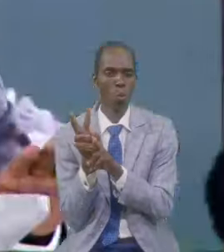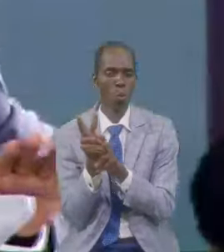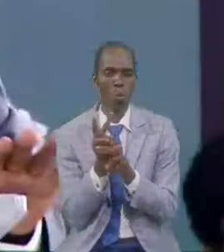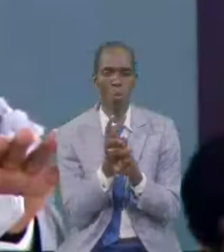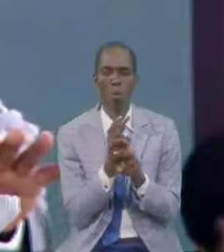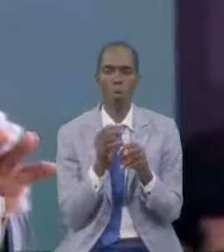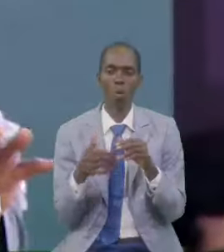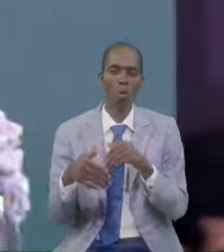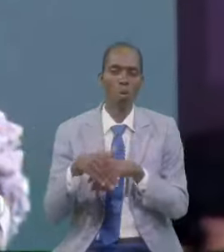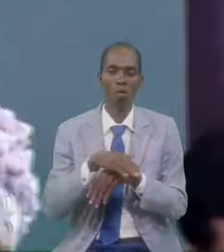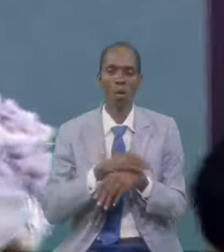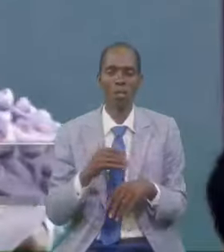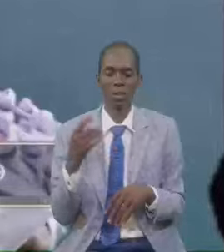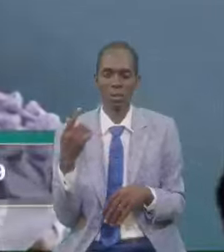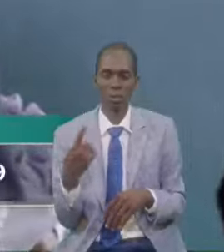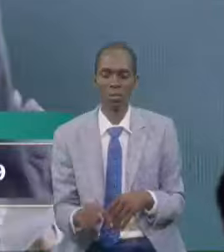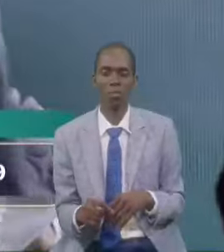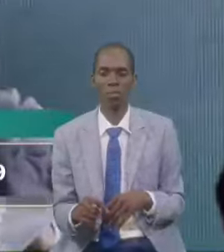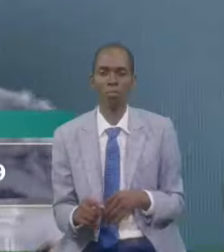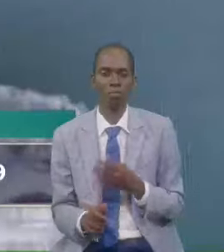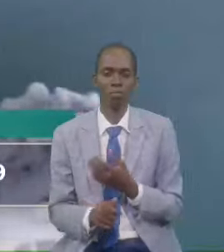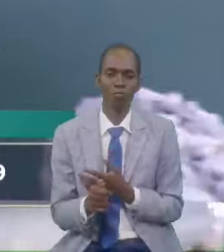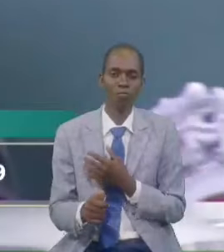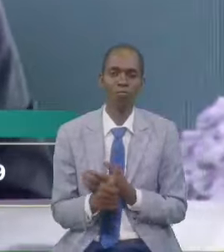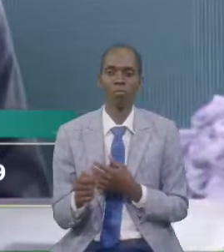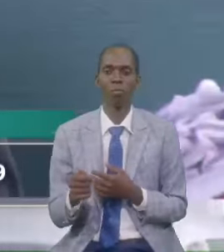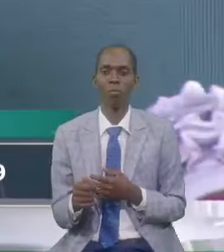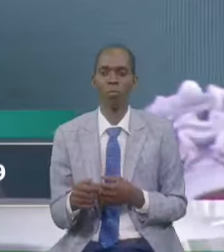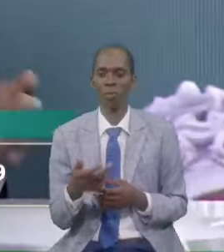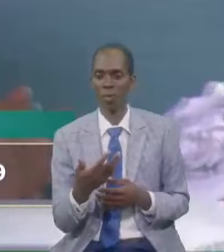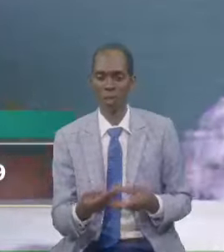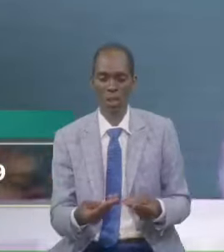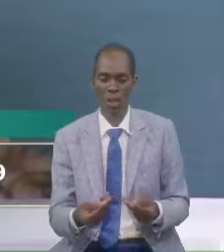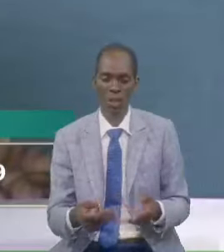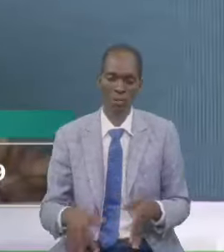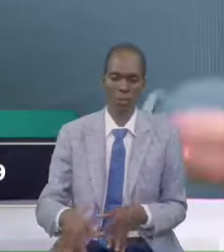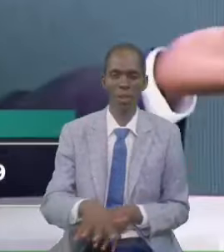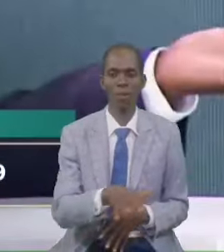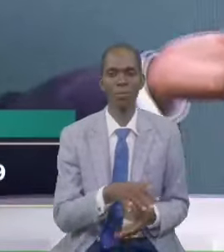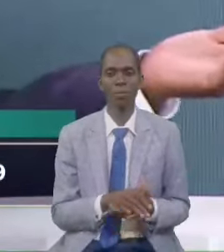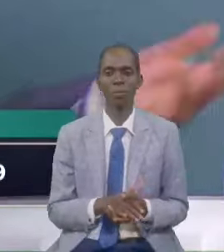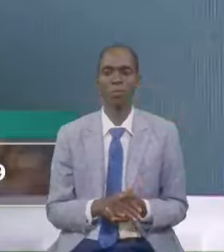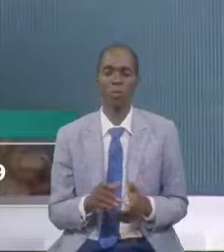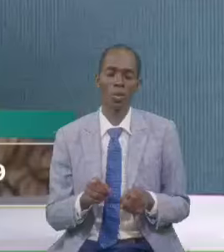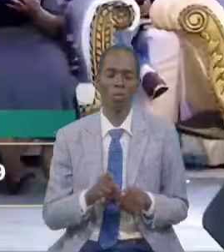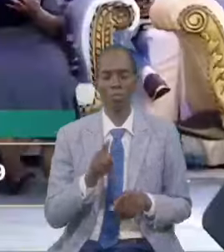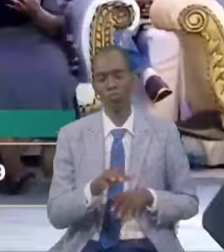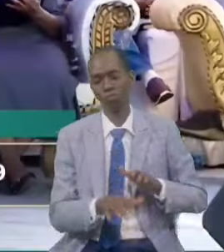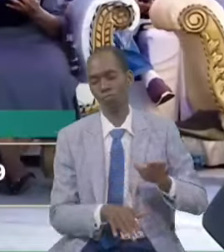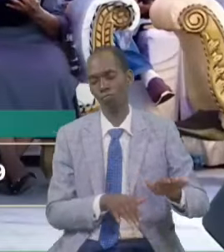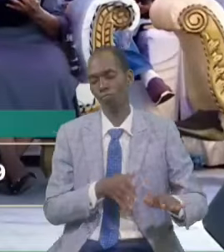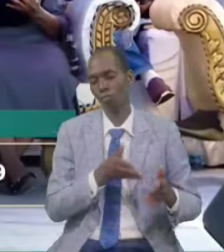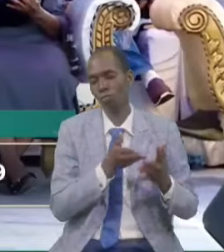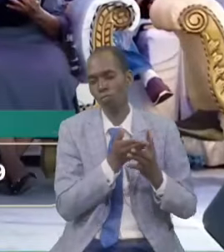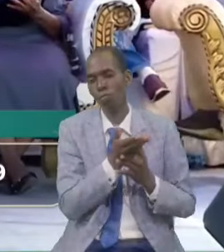parcels of land. ఆ యొక్క దేశంలో ఉన్న ముళ్ళ భూభాగం మీద గమనికుండాలి. As you walk through the road, ఆ రోడ్లో